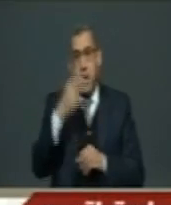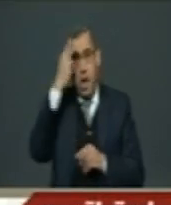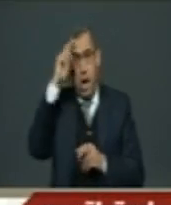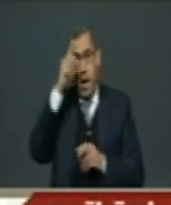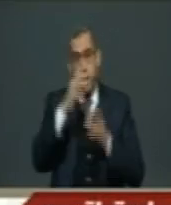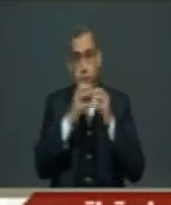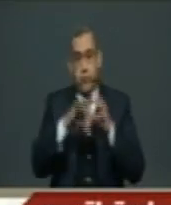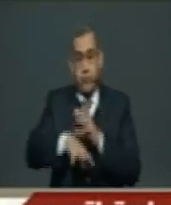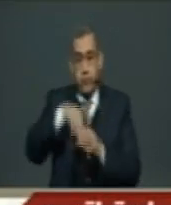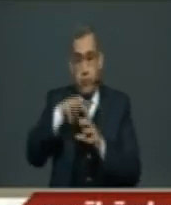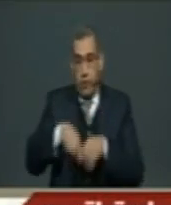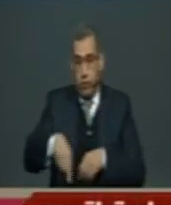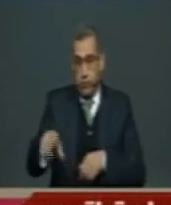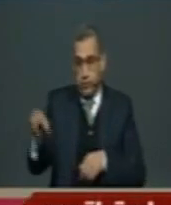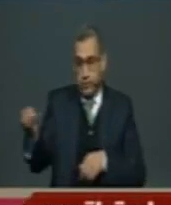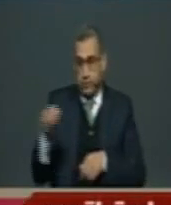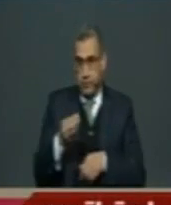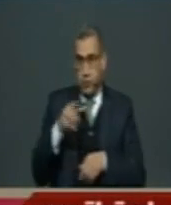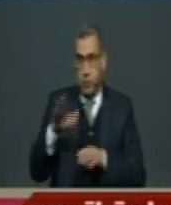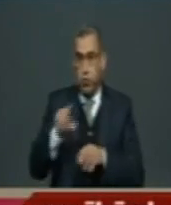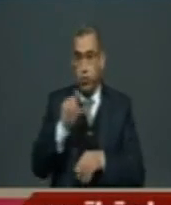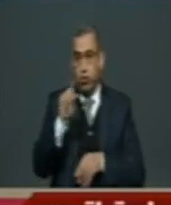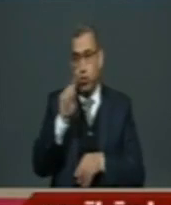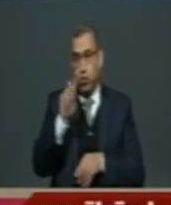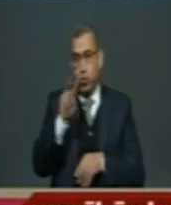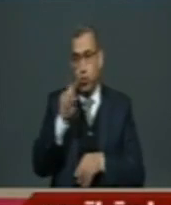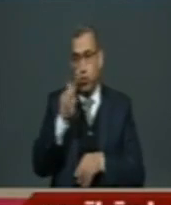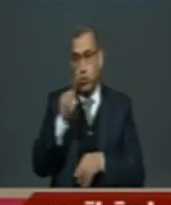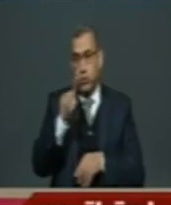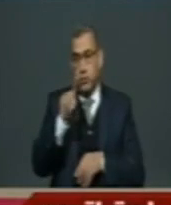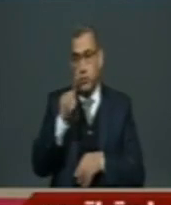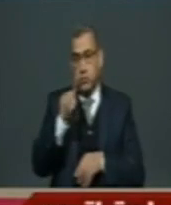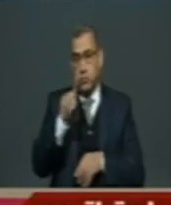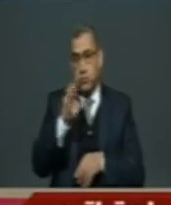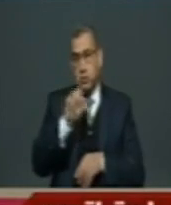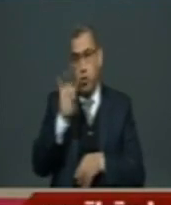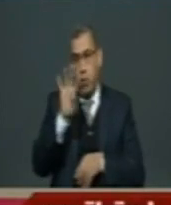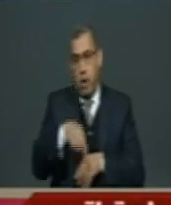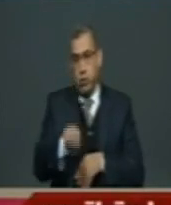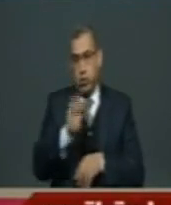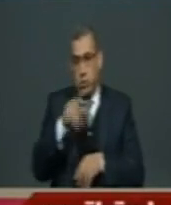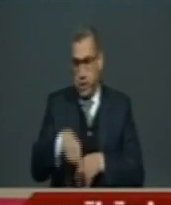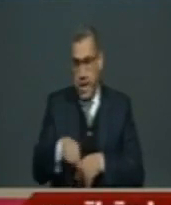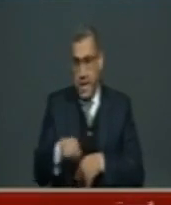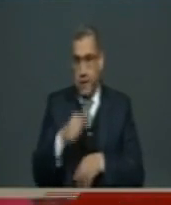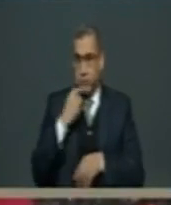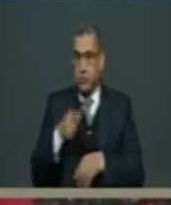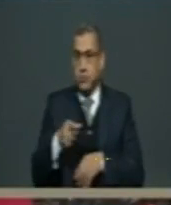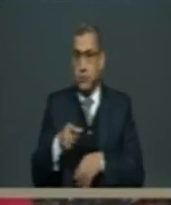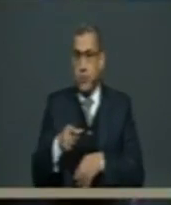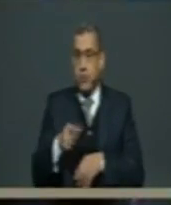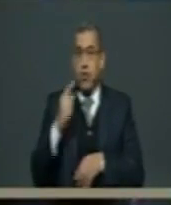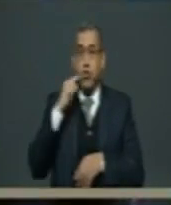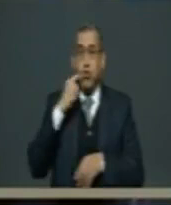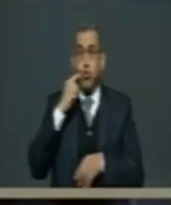القادم اللي هو خلال شهور يمكن ابريل ولا حاجه بكتير، مش كده؟ والسكر ده بعد